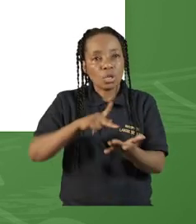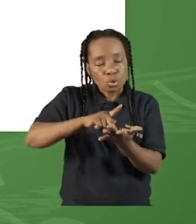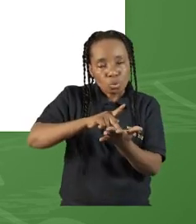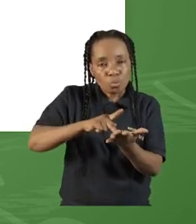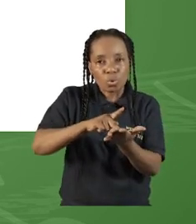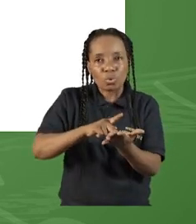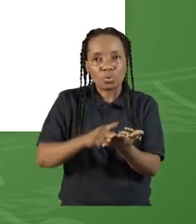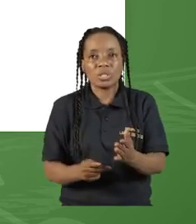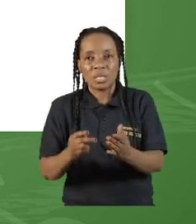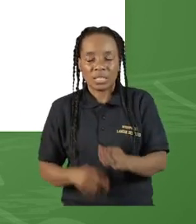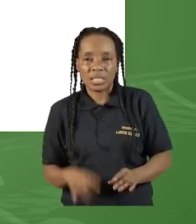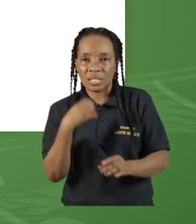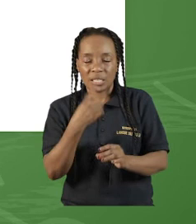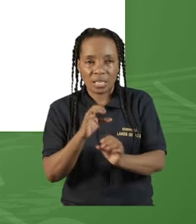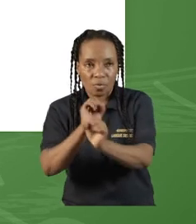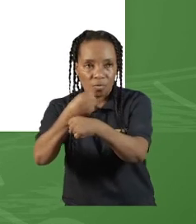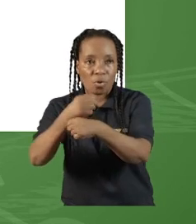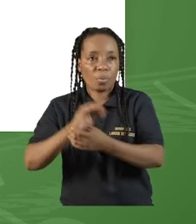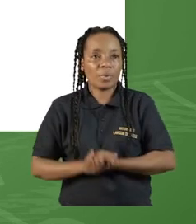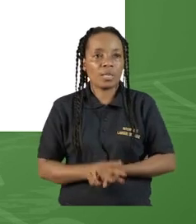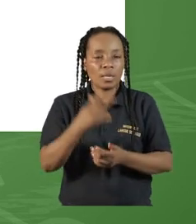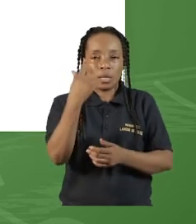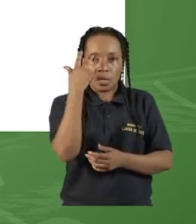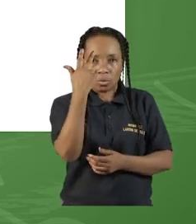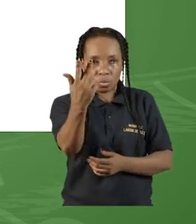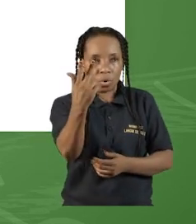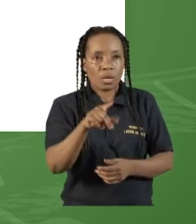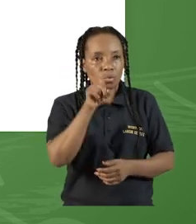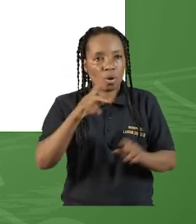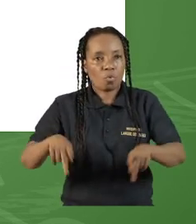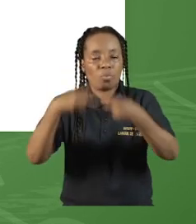une méthode d'identification du produit formé.